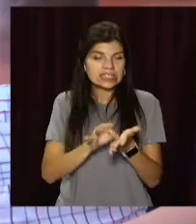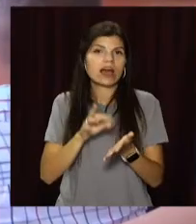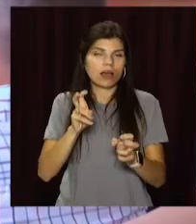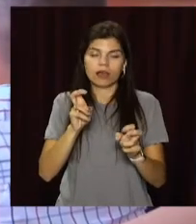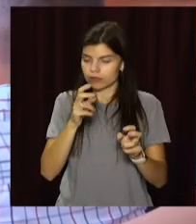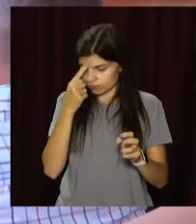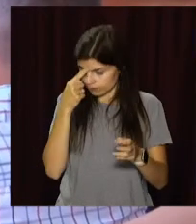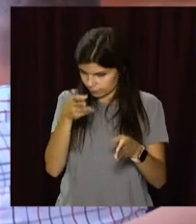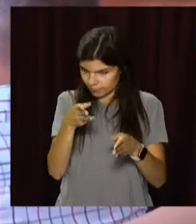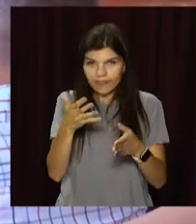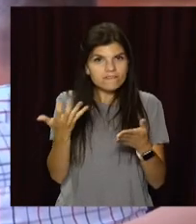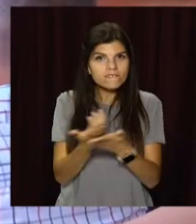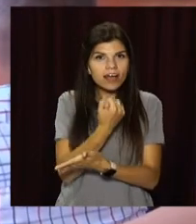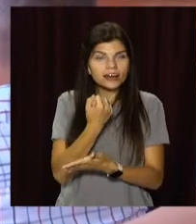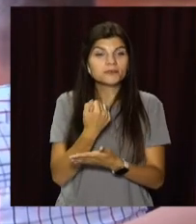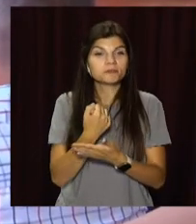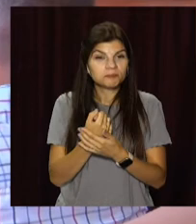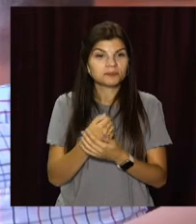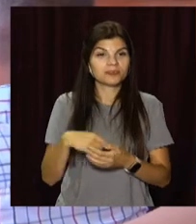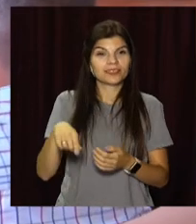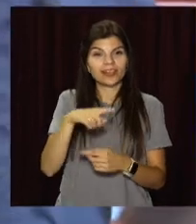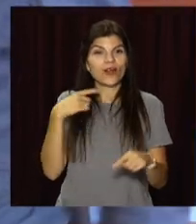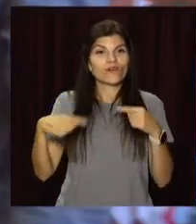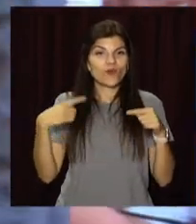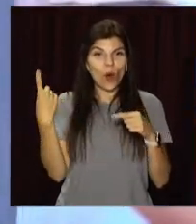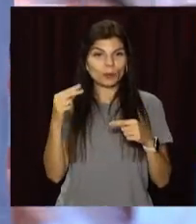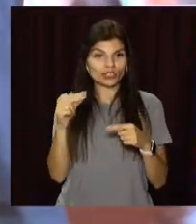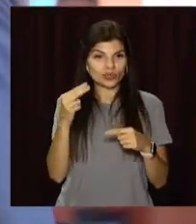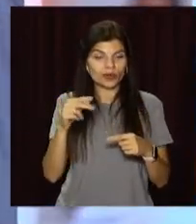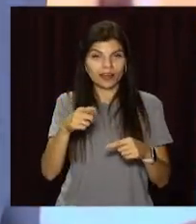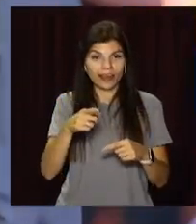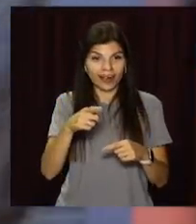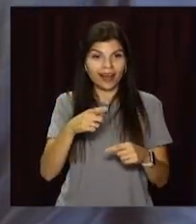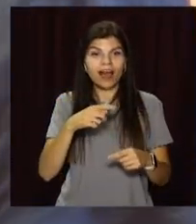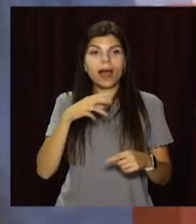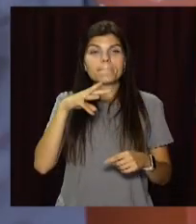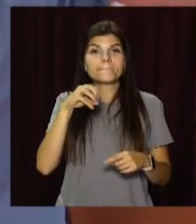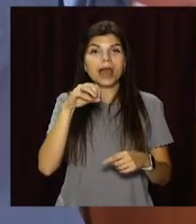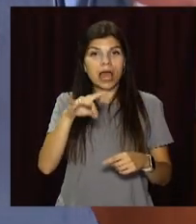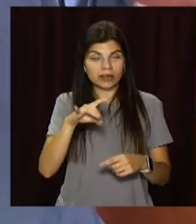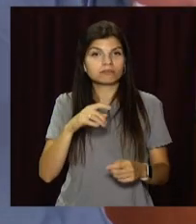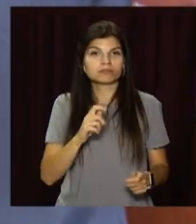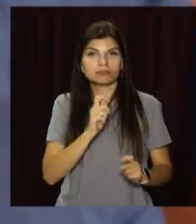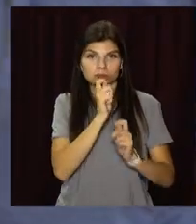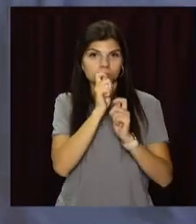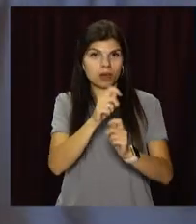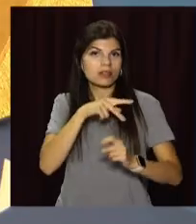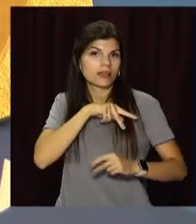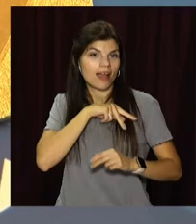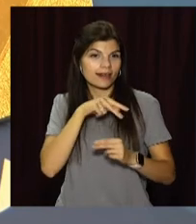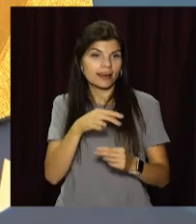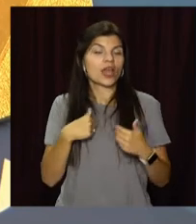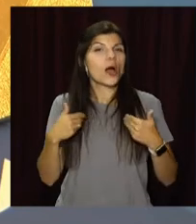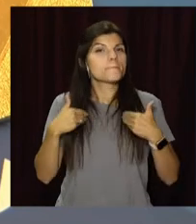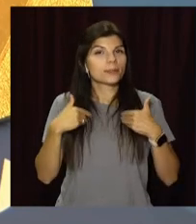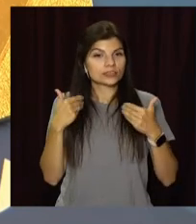виграти. Медалі, дипломи і кубки переможцям обласного футбольного чемпіонату вручив міський голова Кам'янського Андрій Білоусов. Я